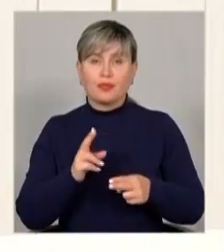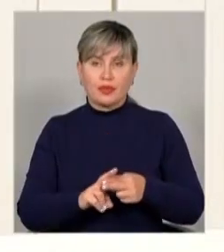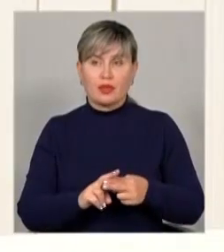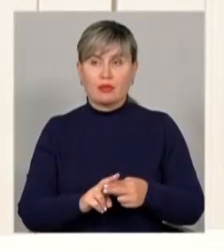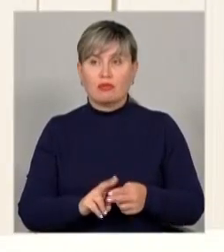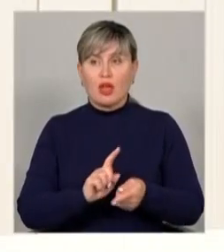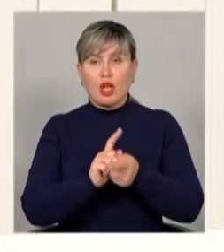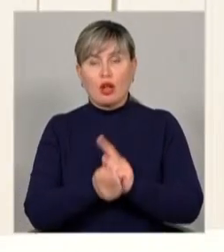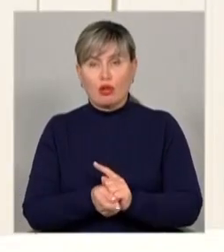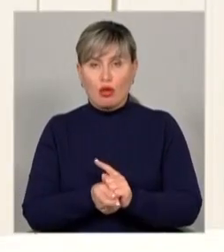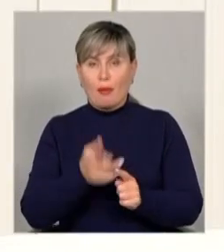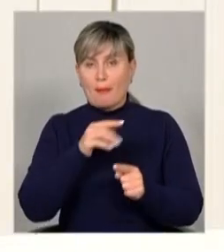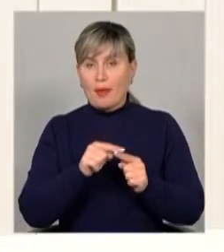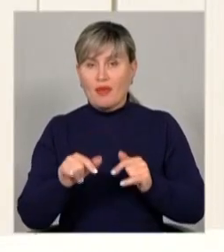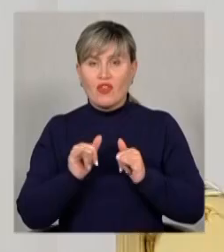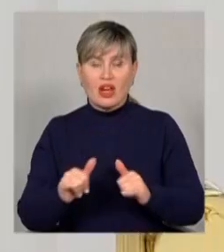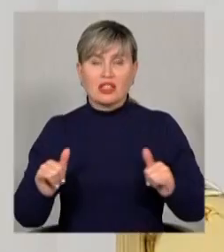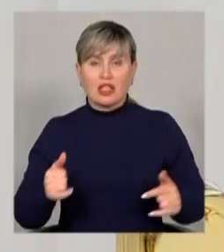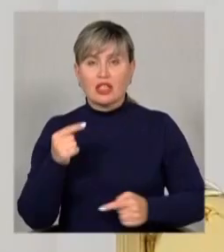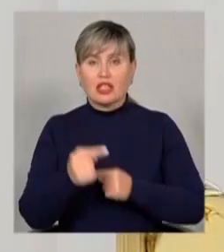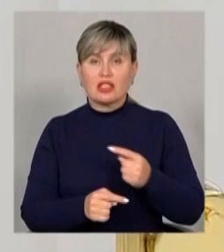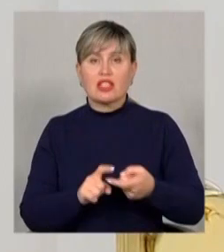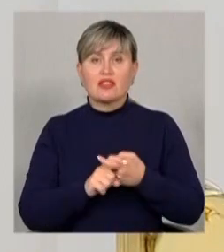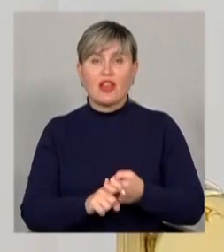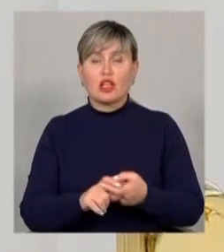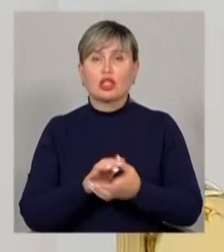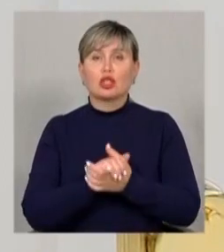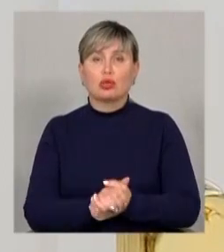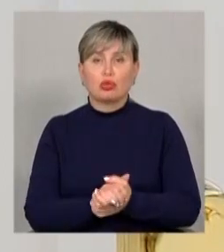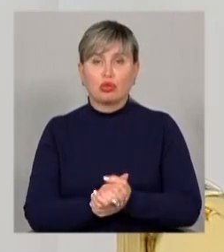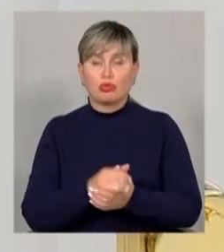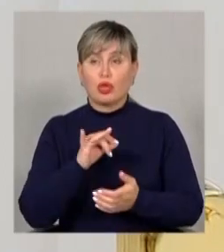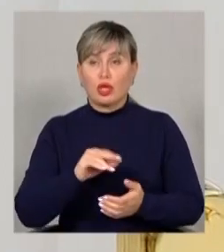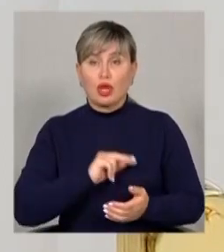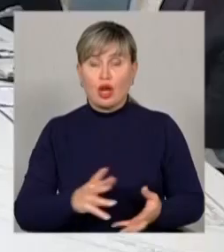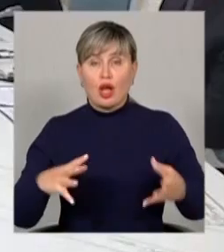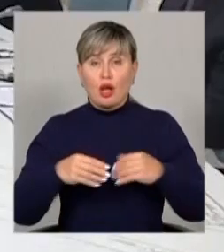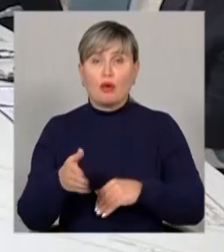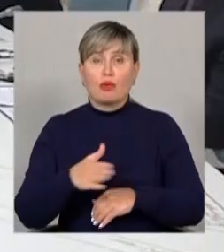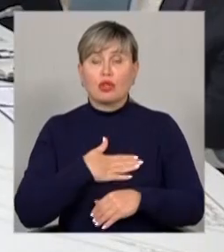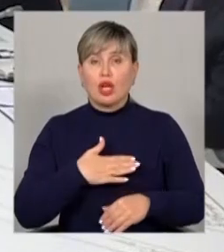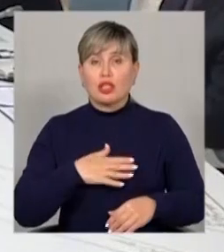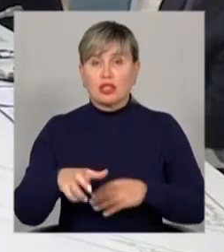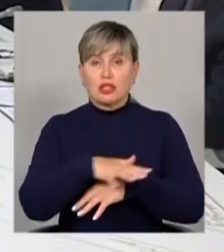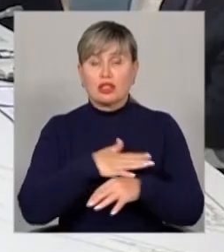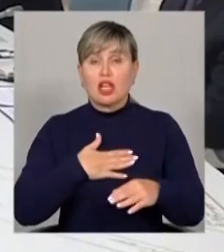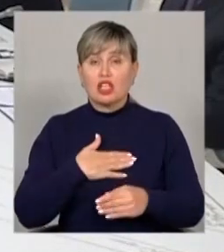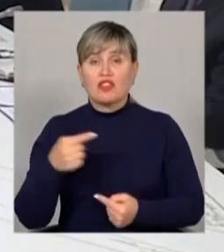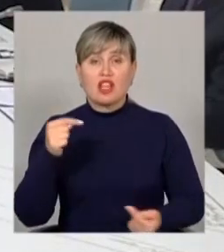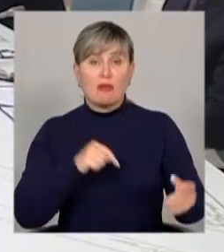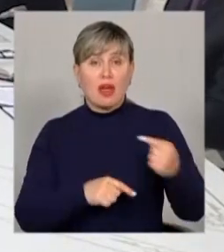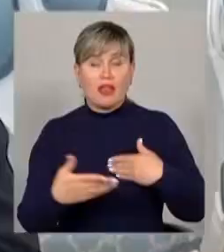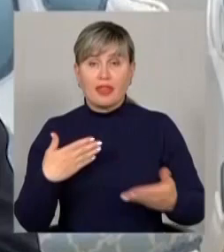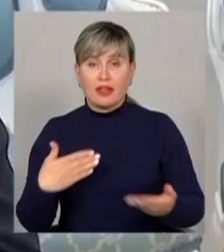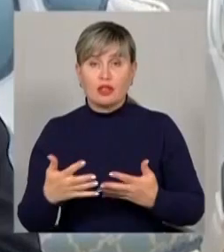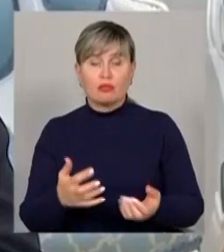переломный момент в развитии традиционных связей дружбы и сотрудничества между нашими странами. Наши взаимоотношения